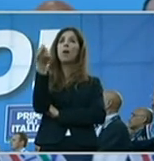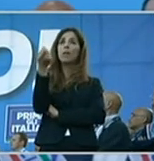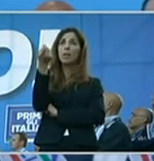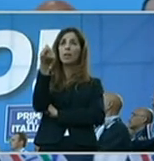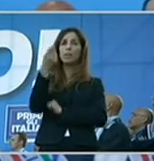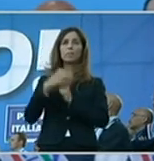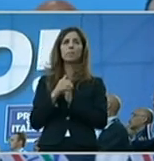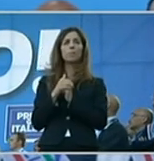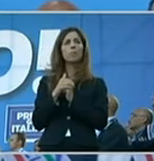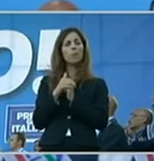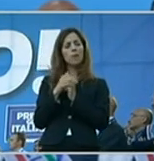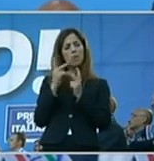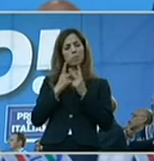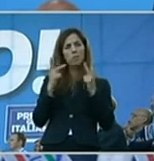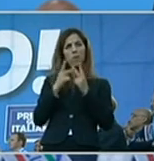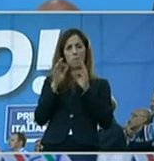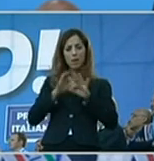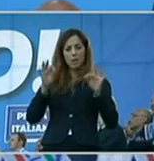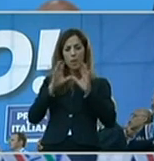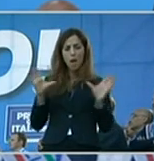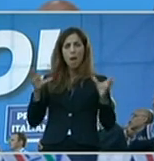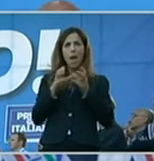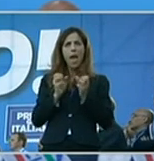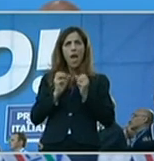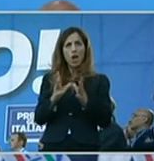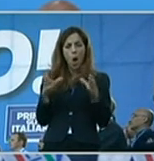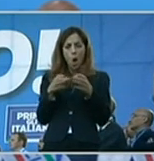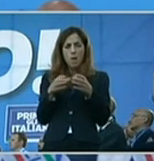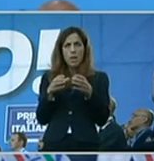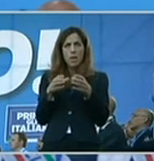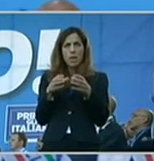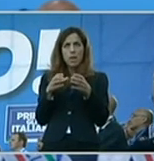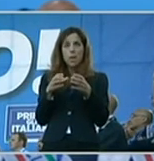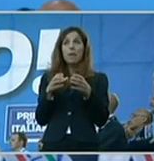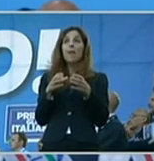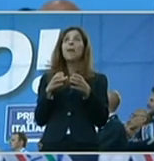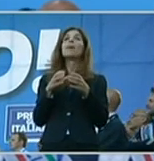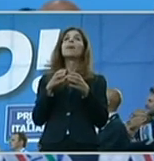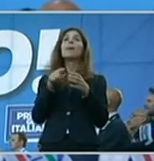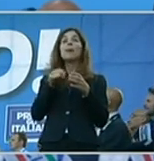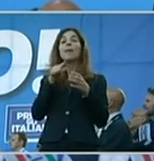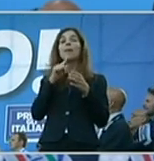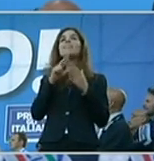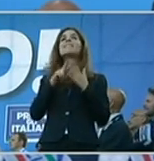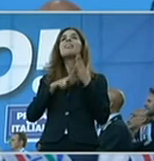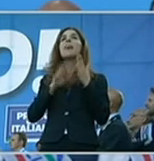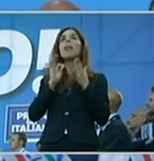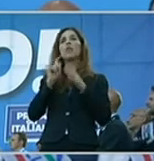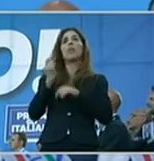Provare a preparare questa pattuglia di eroi è il segreto di ogni